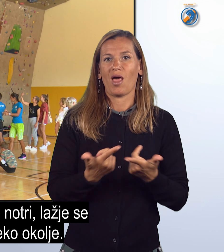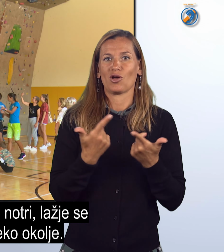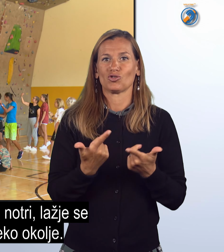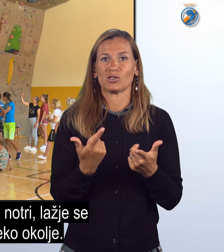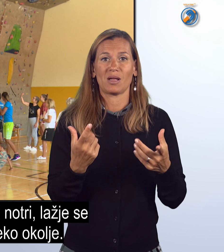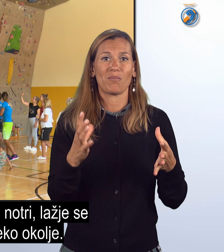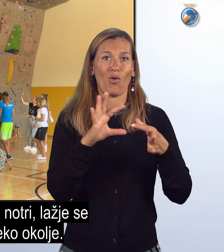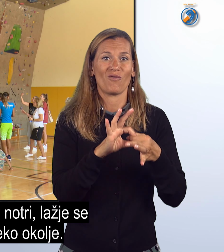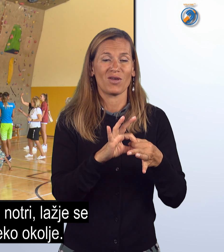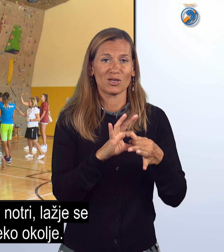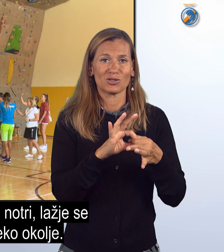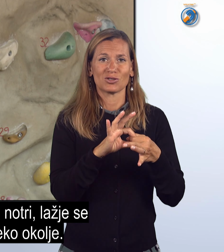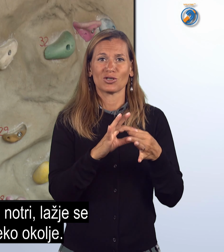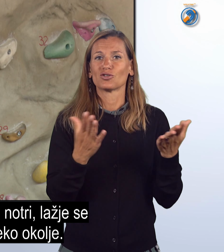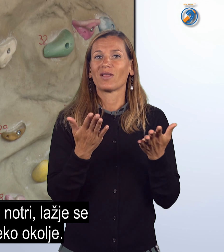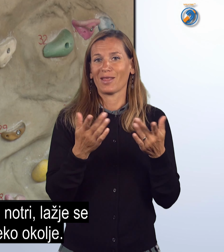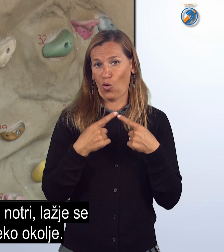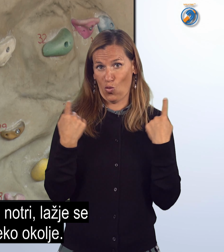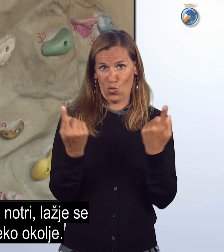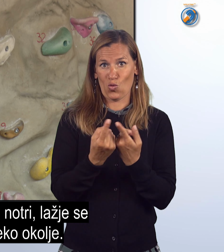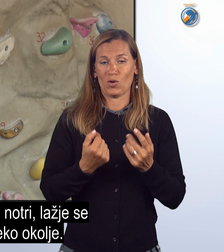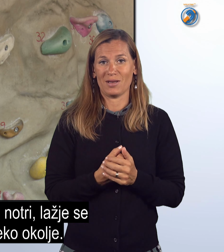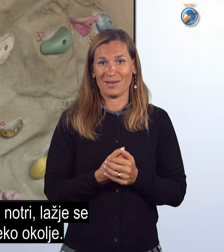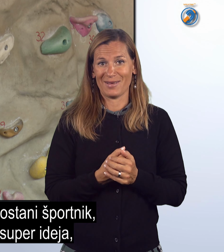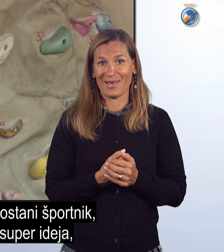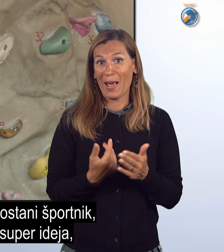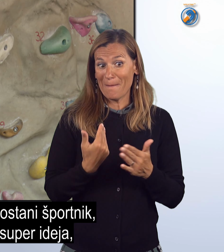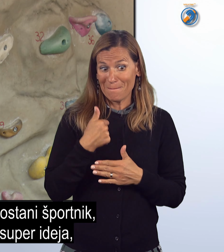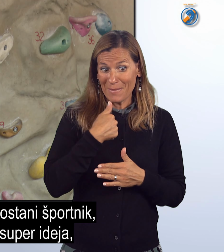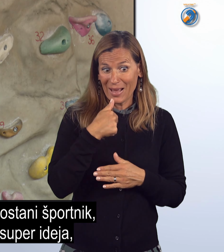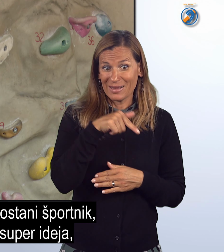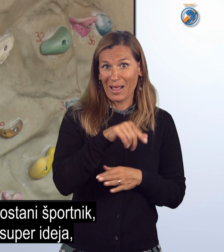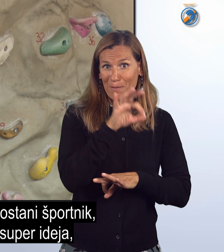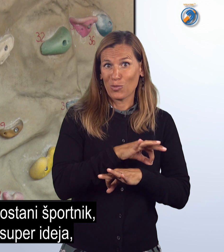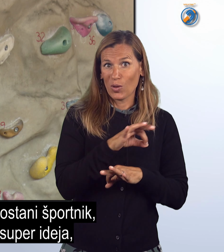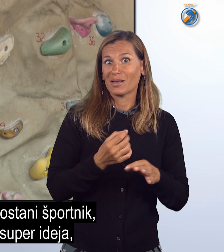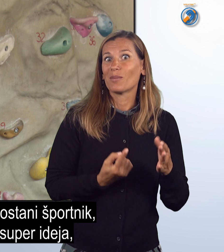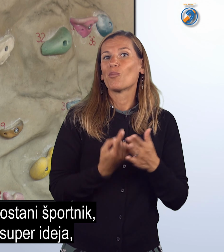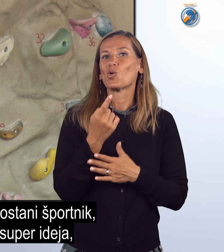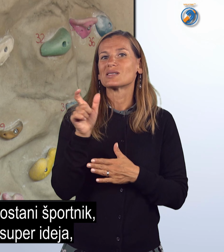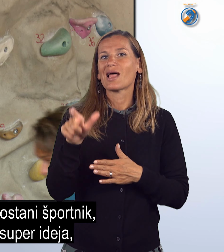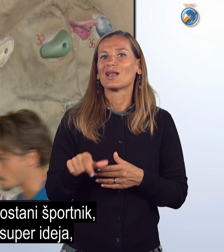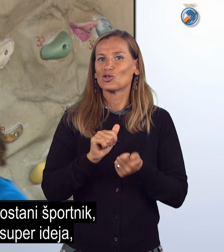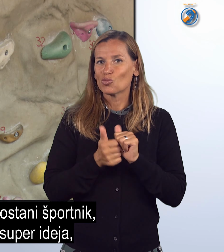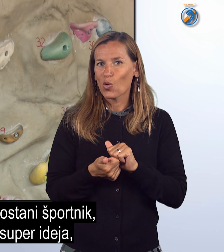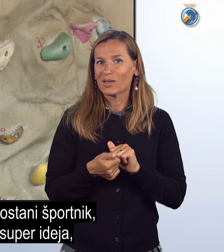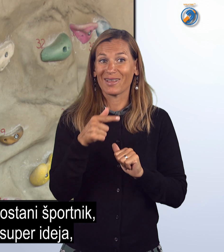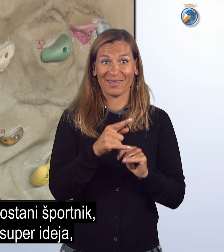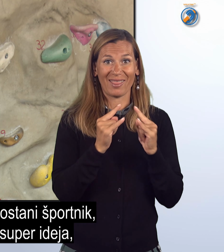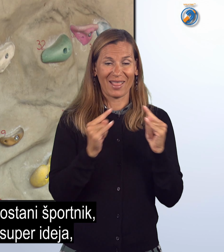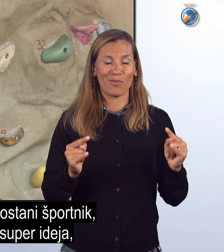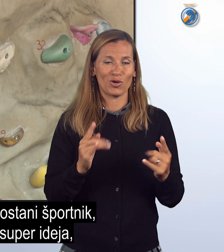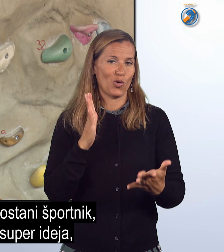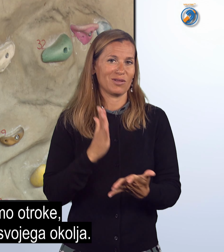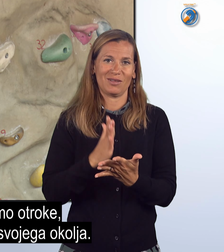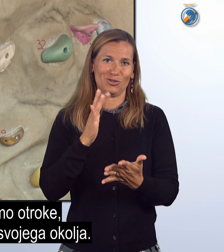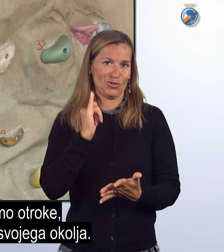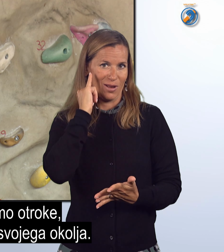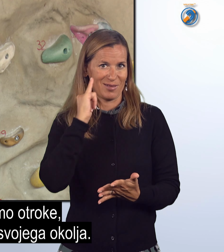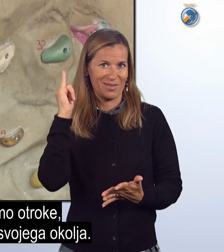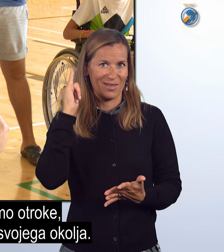neko okolje. Meni je projekt Postani športnik, konc konce do ta tabor, super ideja.